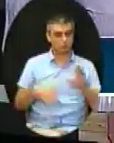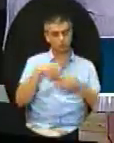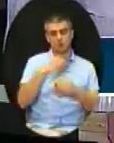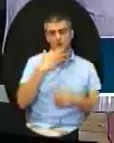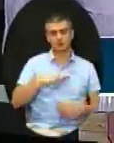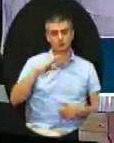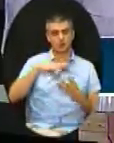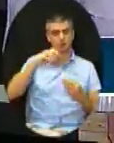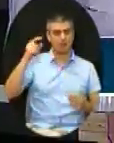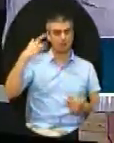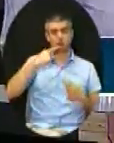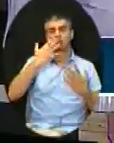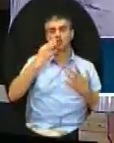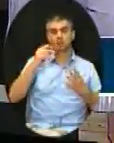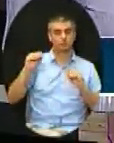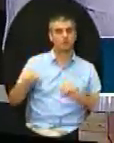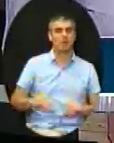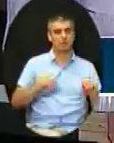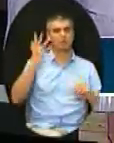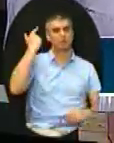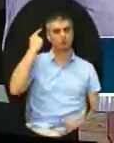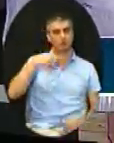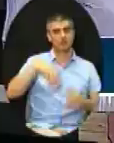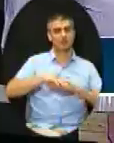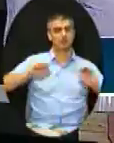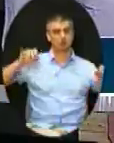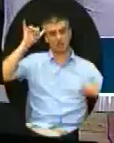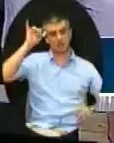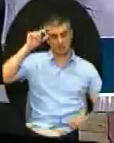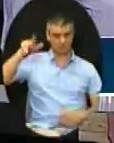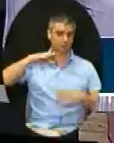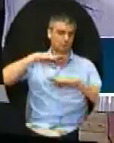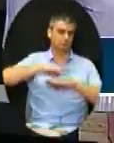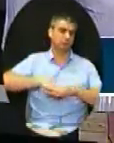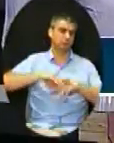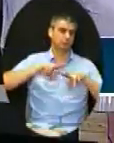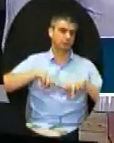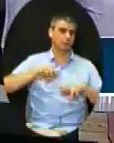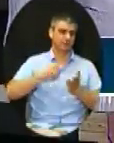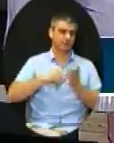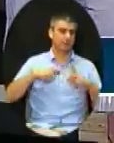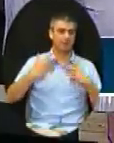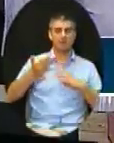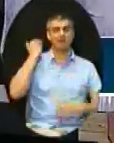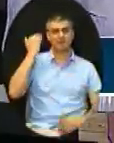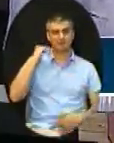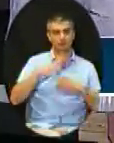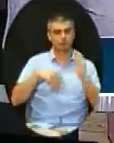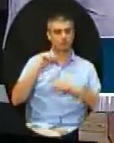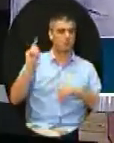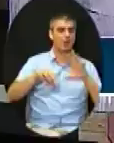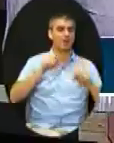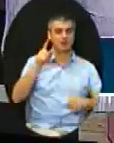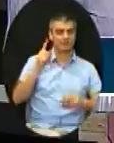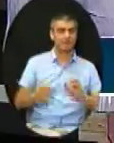ישראל מאזור תל ערד בשנות ה-50, עברו למה שהיה אז תחת שליטה ירדנית, ומשם התמקמו, וזאת הסיבה שהם חיים שם עוד לפני שנבנו כל